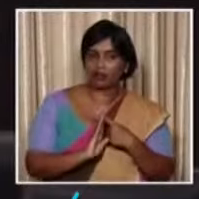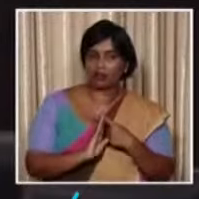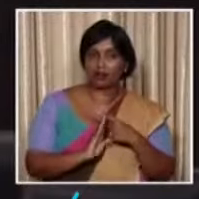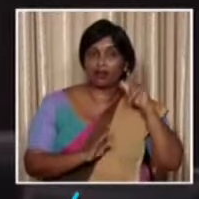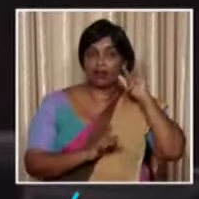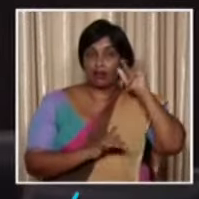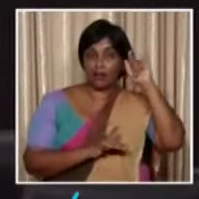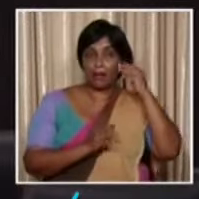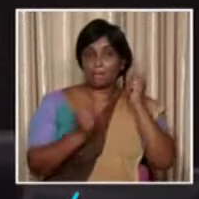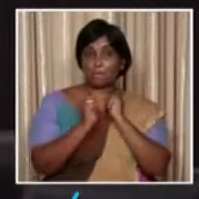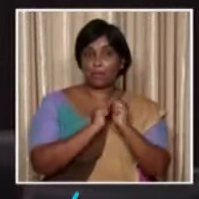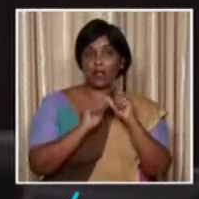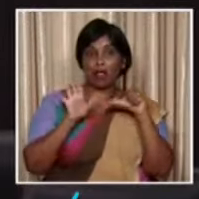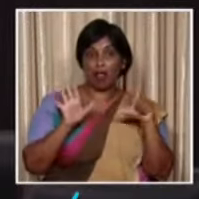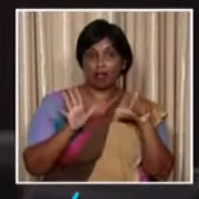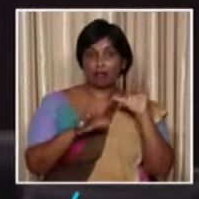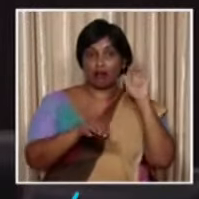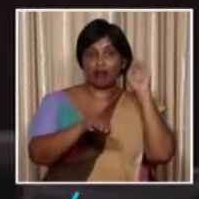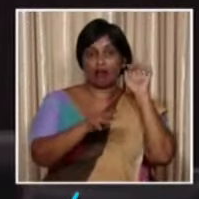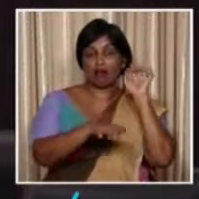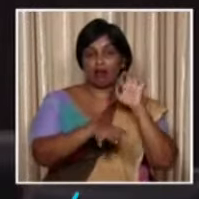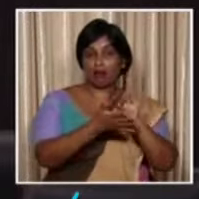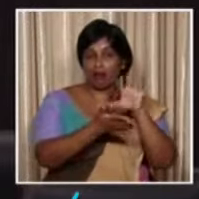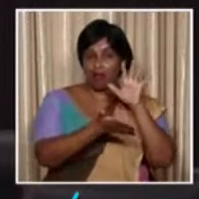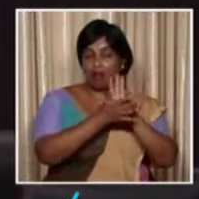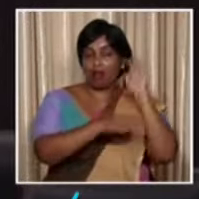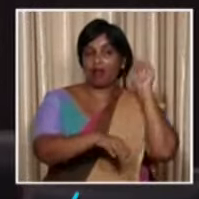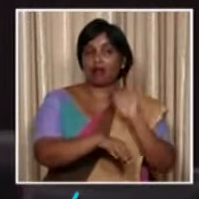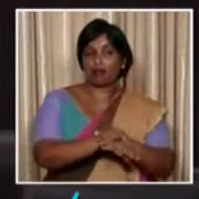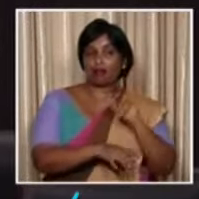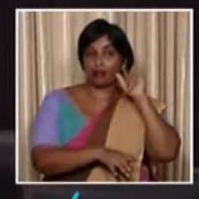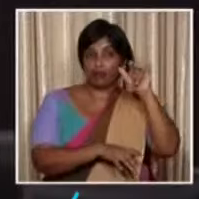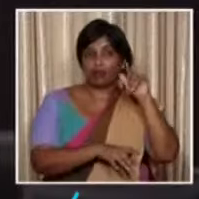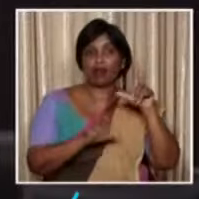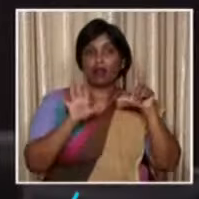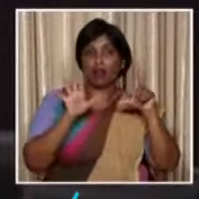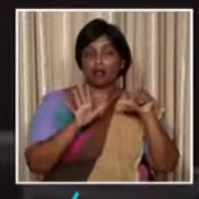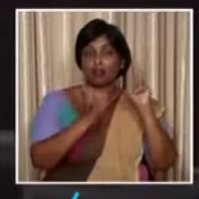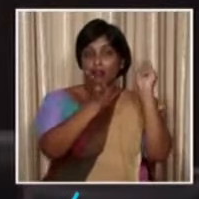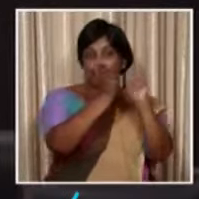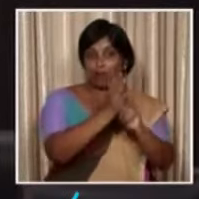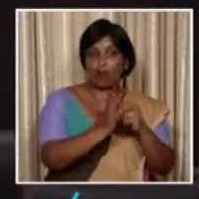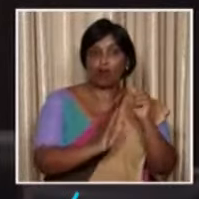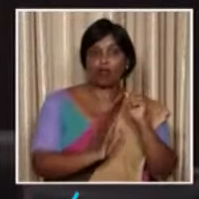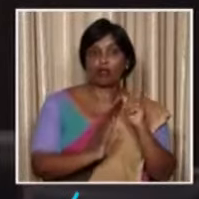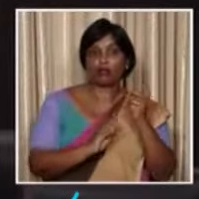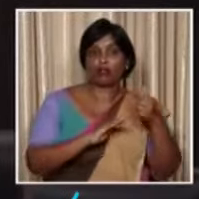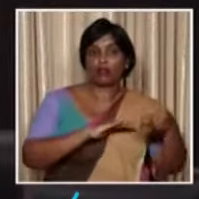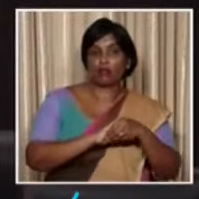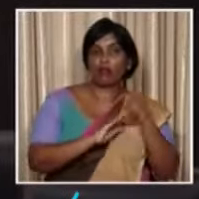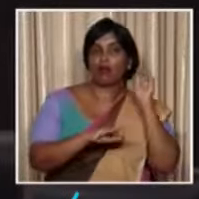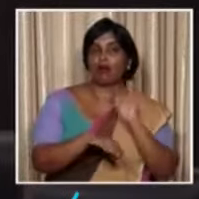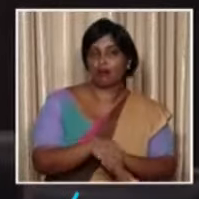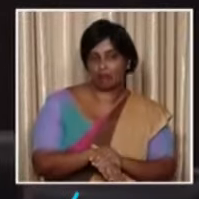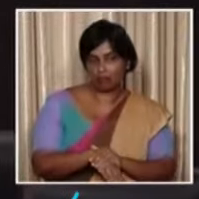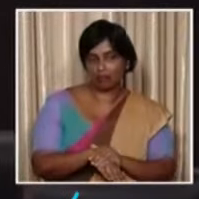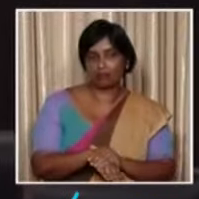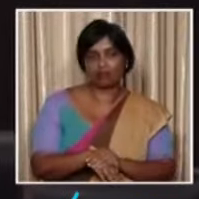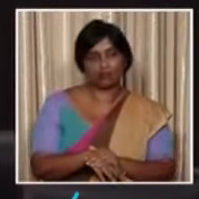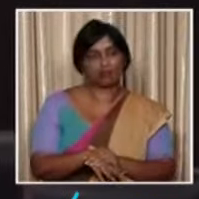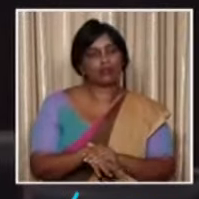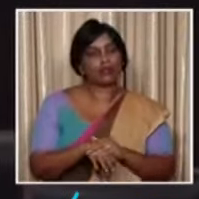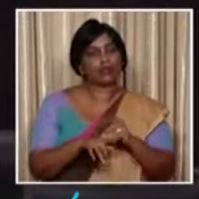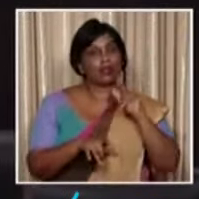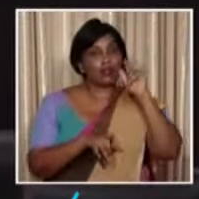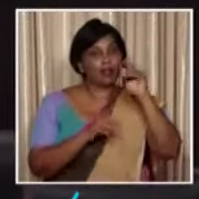එයාබස් 7ක් ඕඩර් කරද්දි අහුවෙනවා ගුවන් යාන 7ක් ඕඩර් කරද්දි කොමිස් ගැහුවයි කියලා අහුවෙනවා ඒ